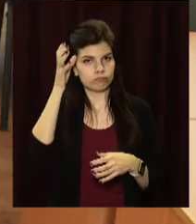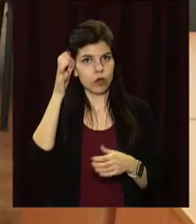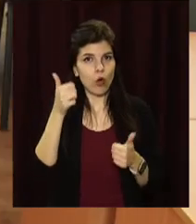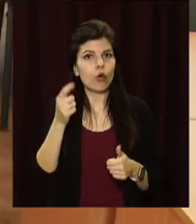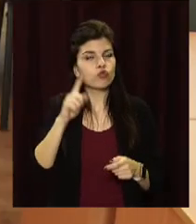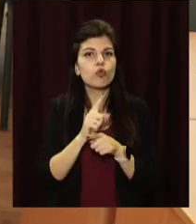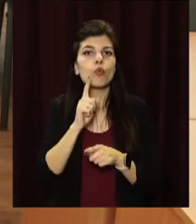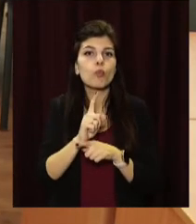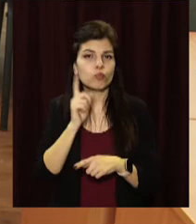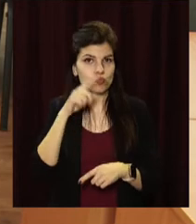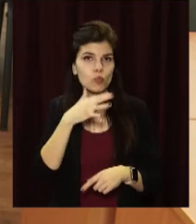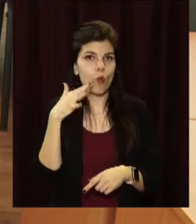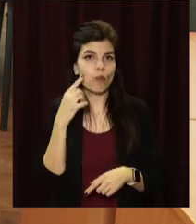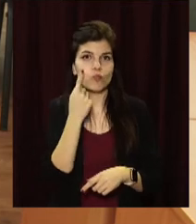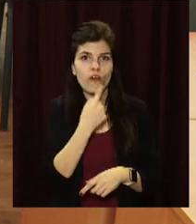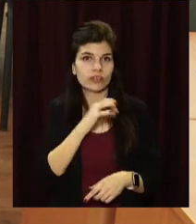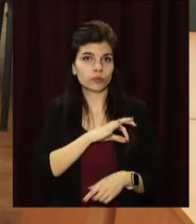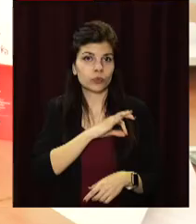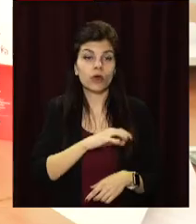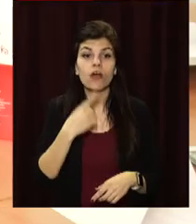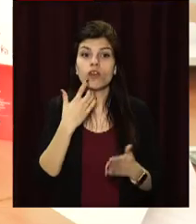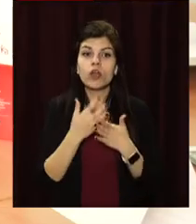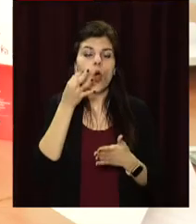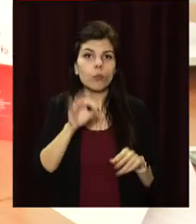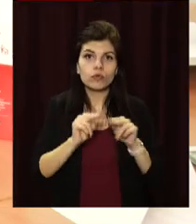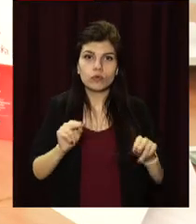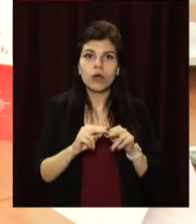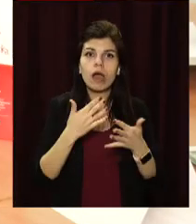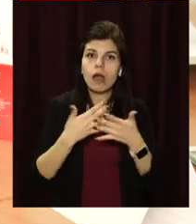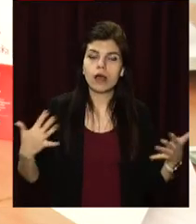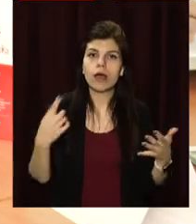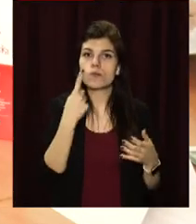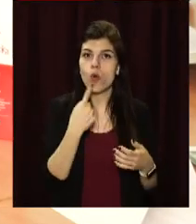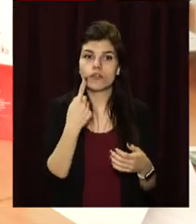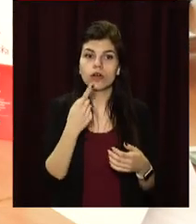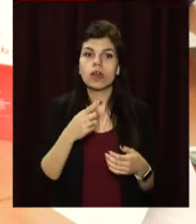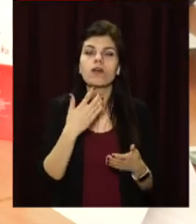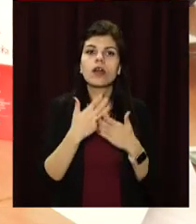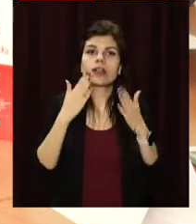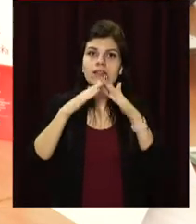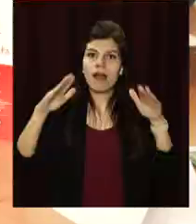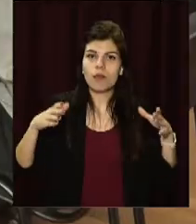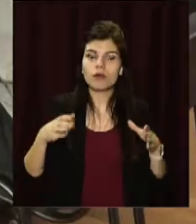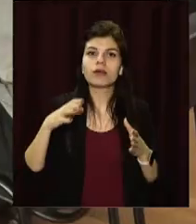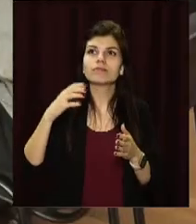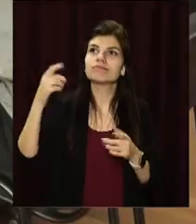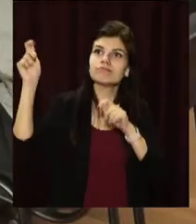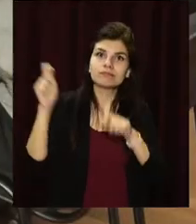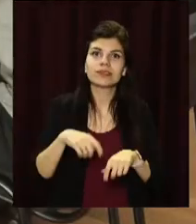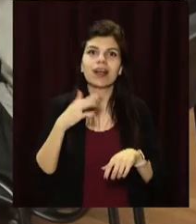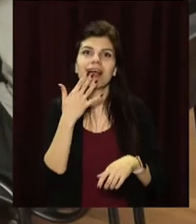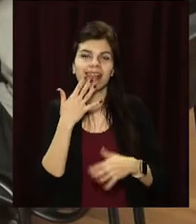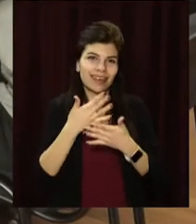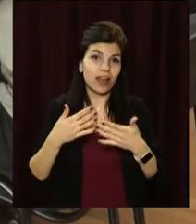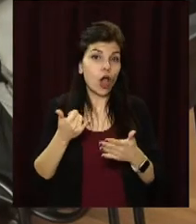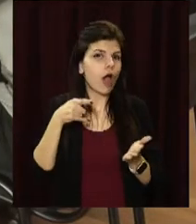колишній санаторній школі мають досвід викладання іноземних мов. Часто організовували мовні табори з носіями. Зараз тут зробили акцент на англійській.